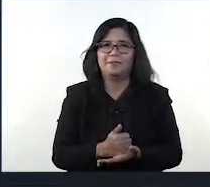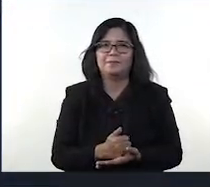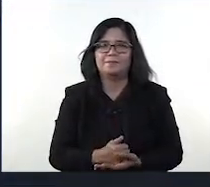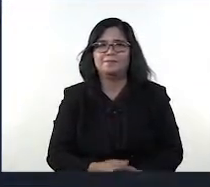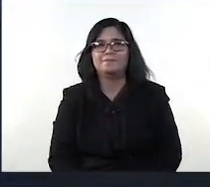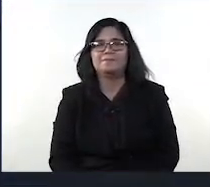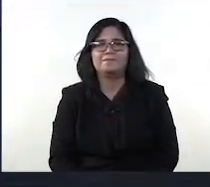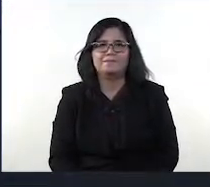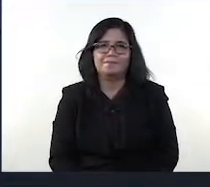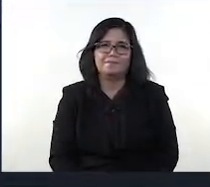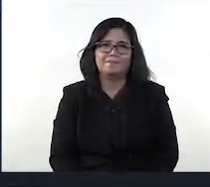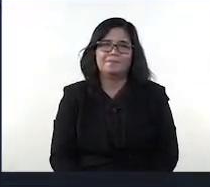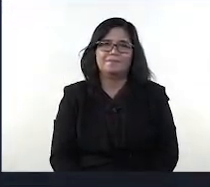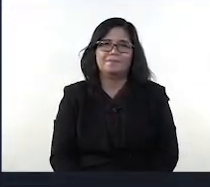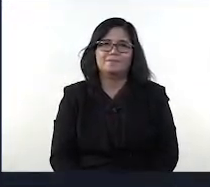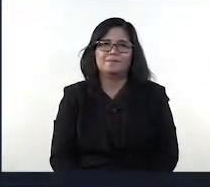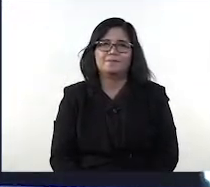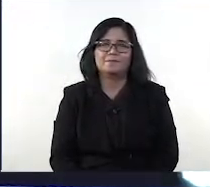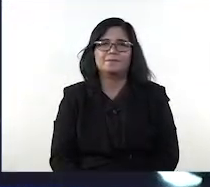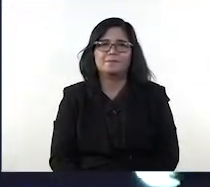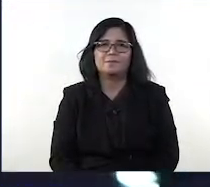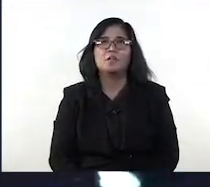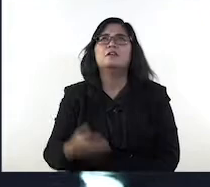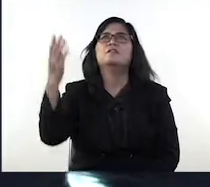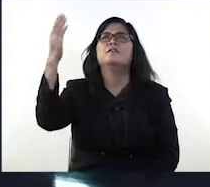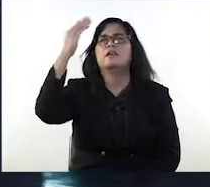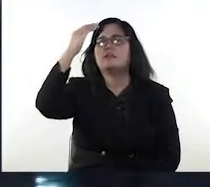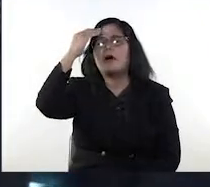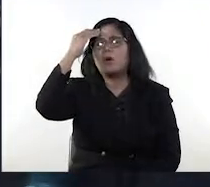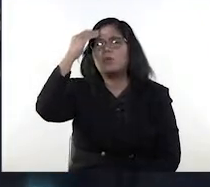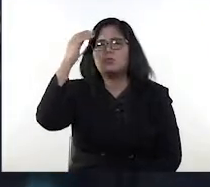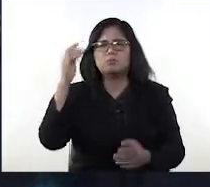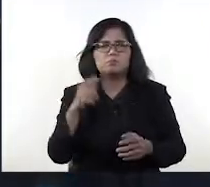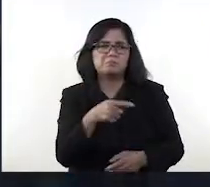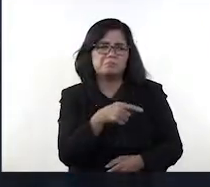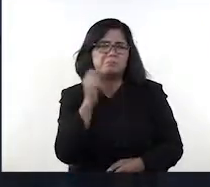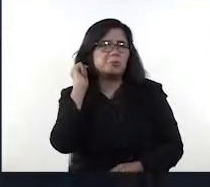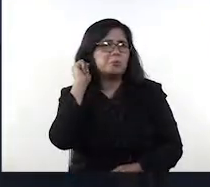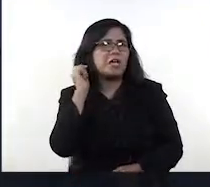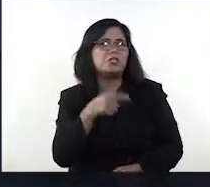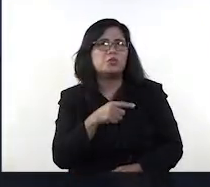Hai Saya bangga dengan Yesus yang saya sembah dia tahu wanita ini pelacur